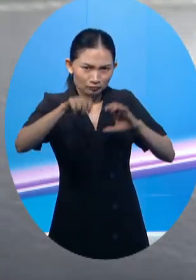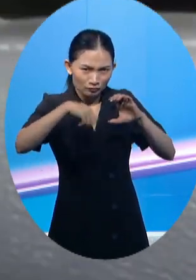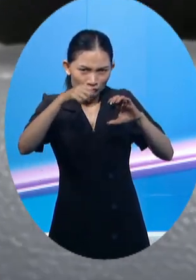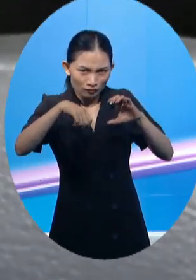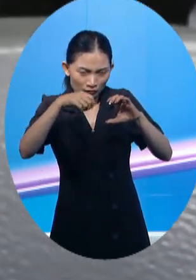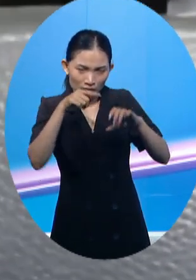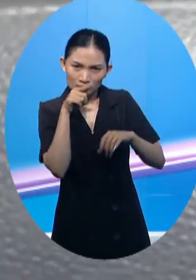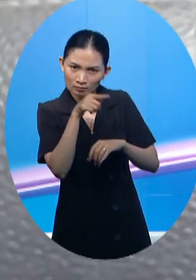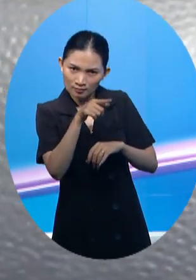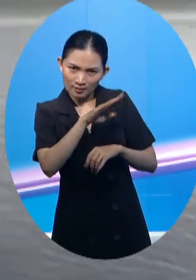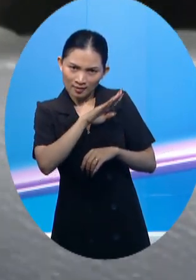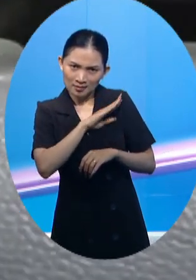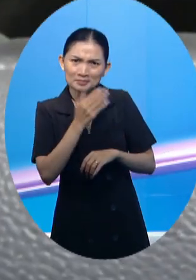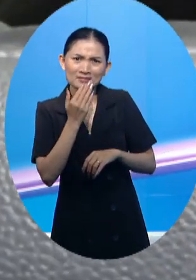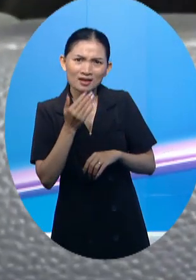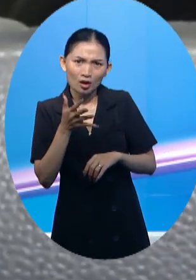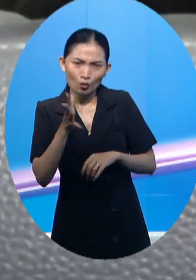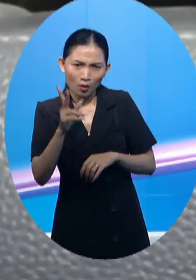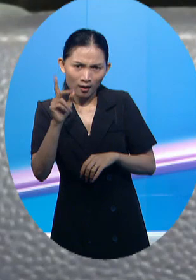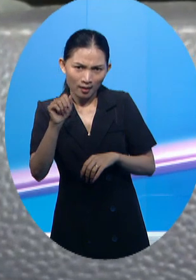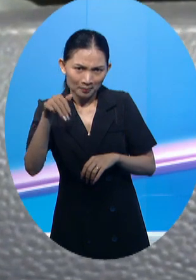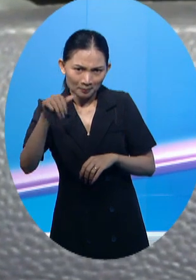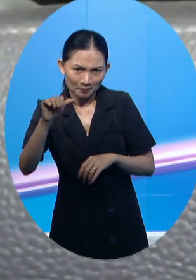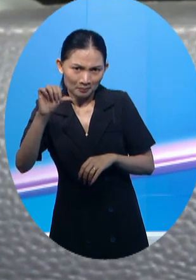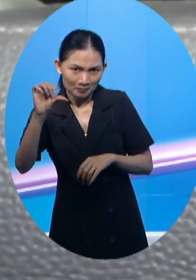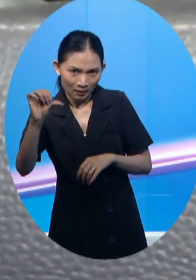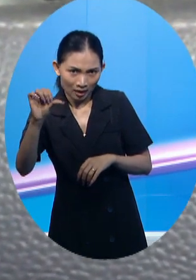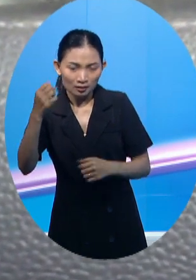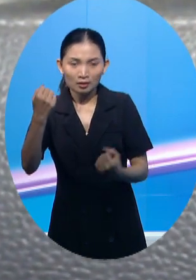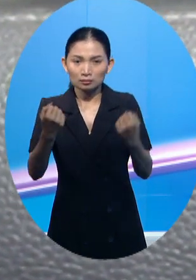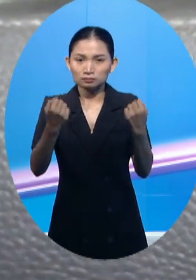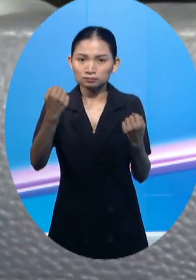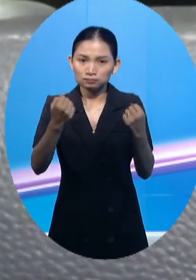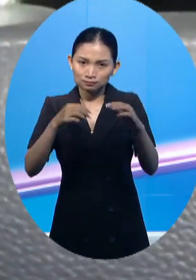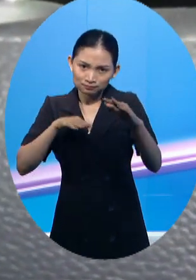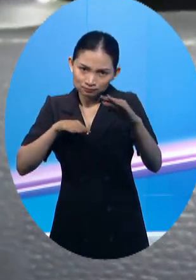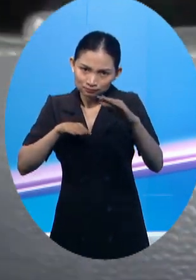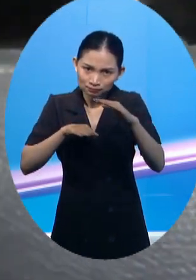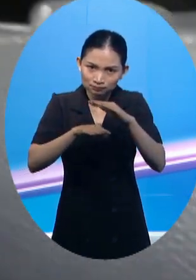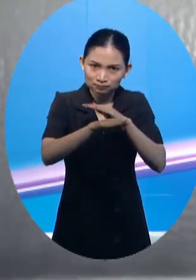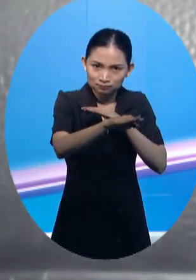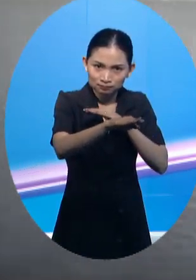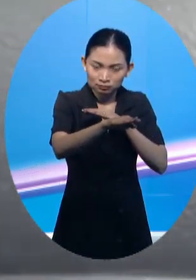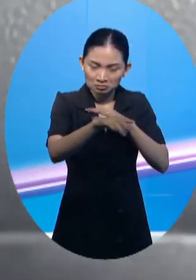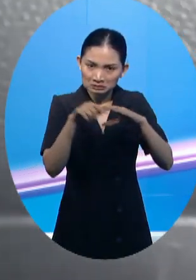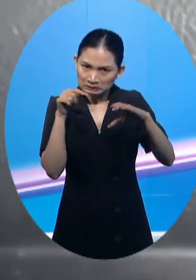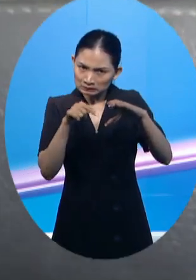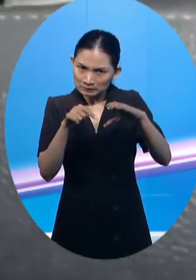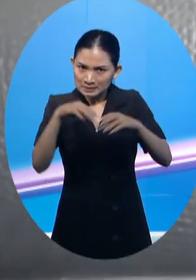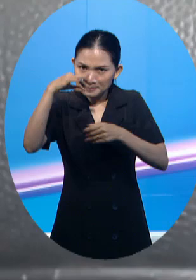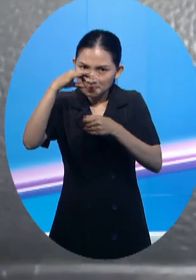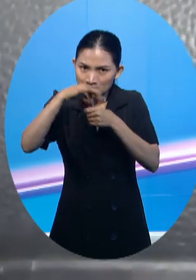Mohamed sinwa đang ngồi bên phải của tài xế khi đi xe qua đường hầm này ông hagar mô tả đường hầm này là bí mật của thủ lĩnh